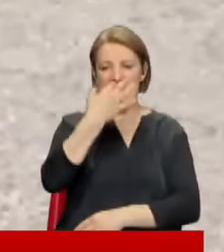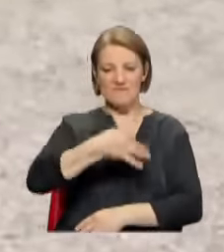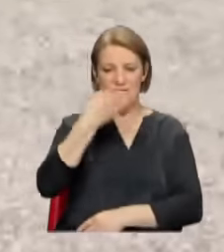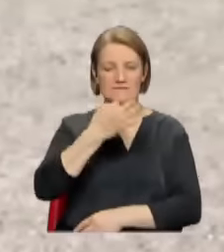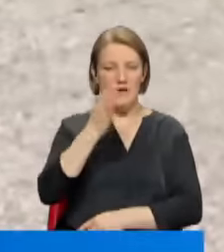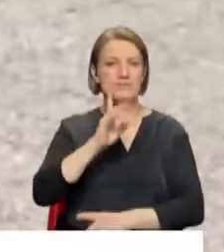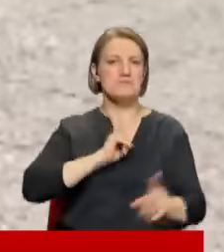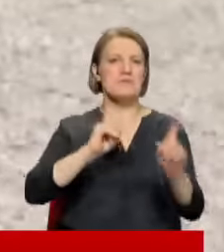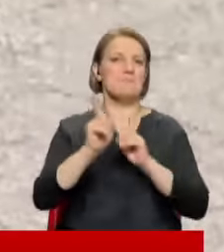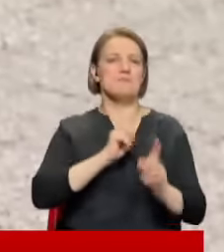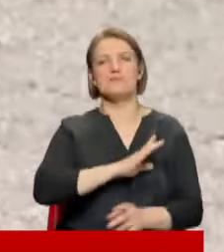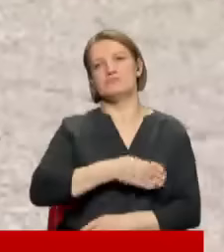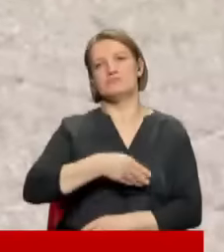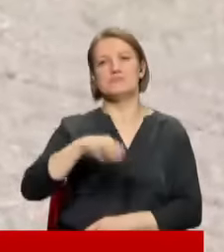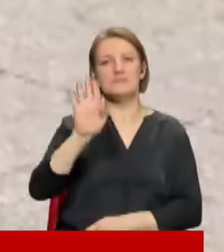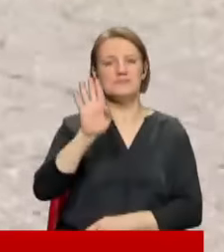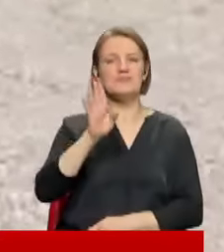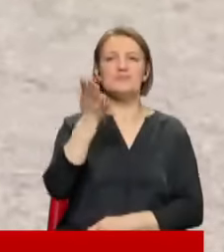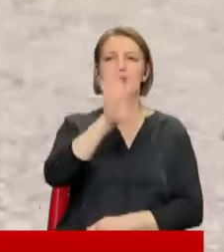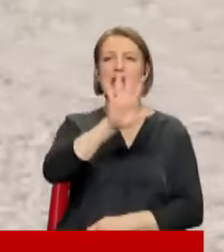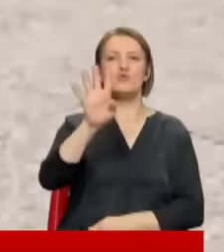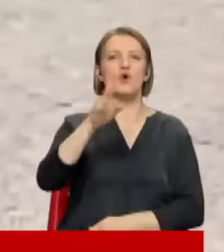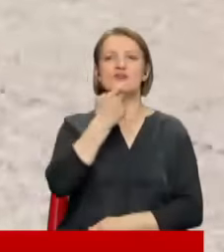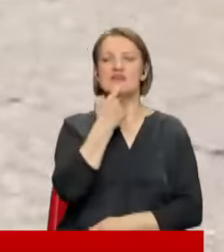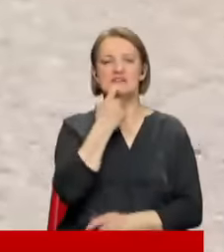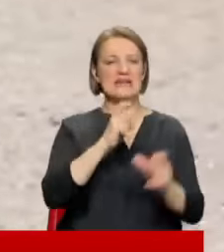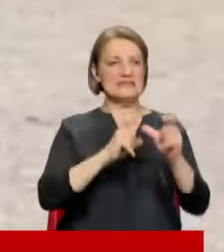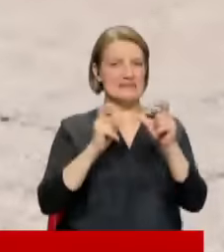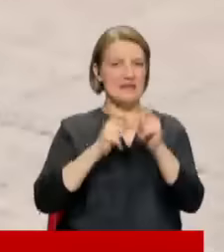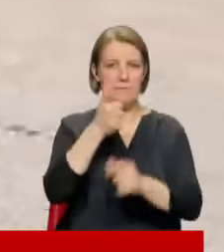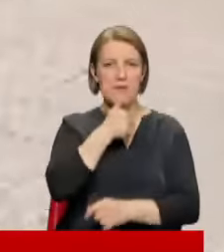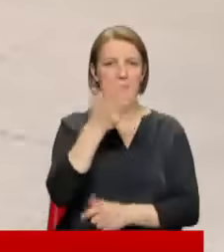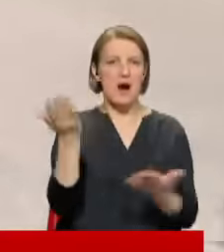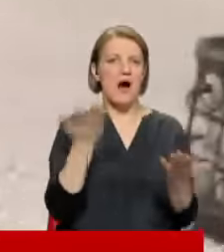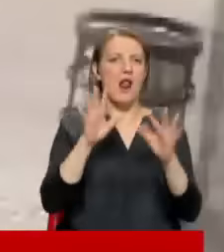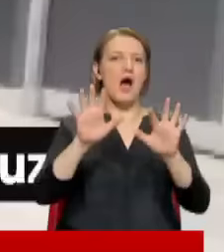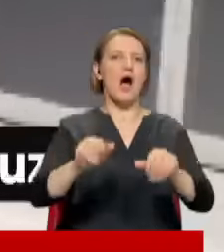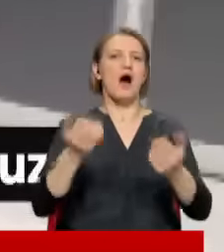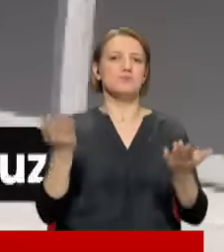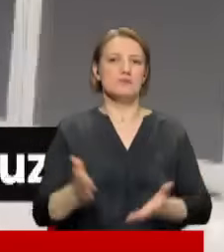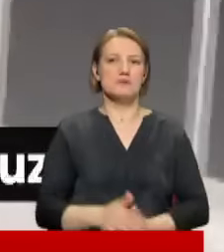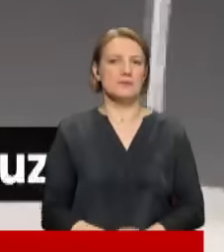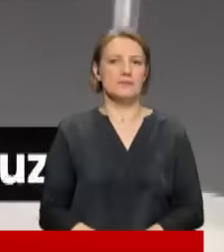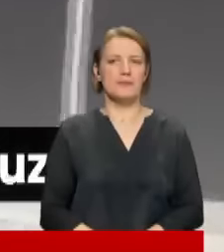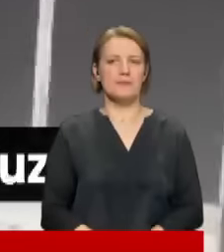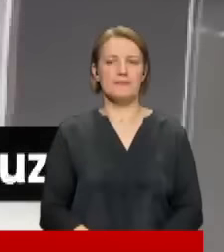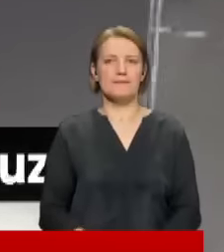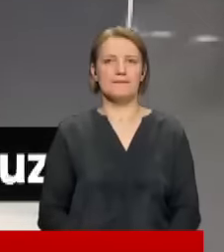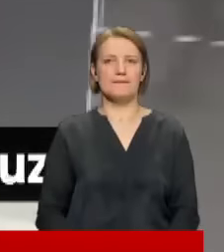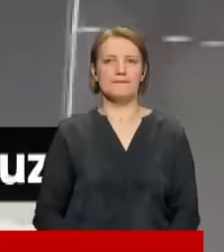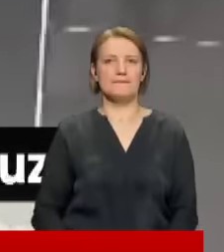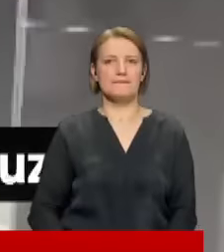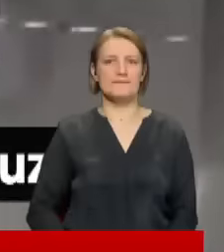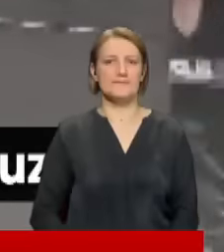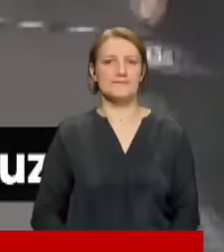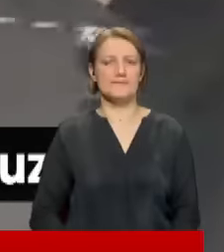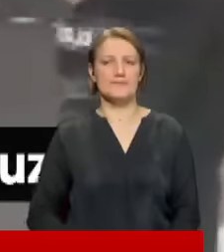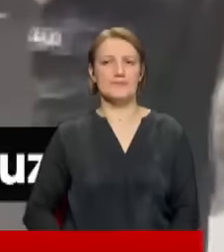alındı, adliyeye sevk edildi. 54 yaşındaki SS ise henüz yakalanamadı. Bu memlekette eğitimci bir insana